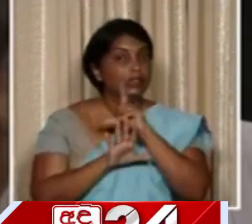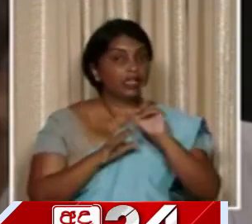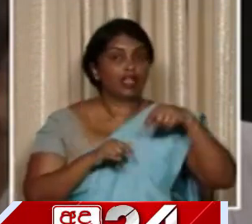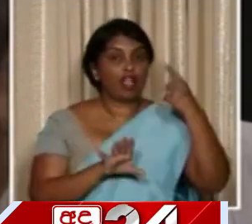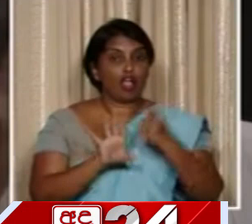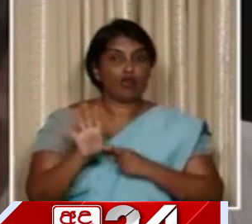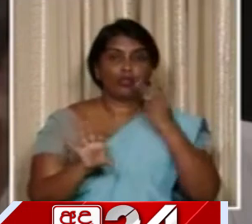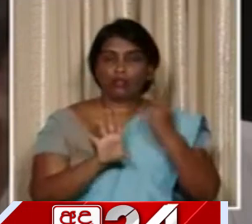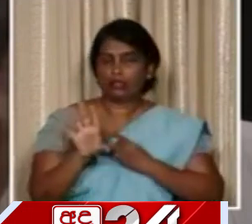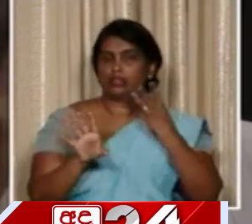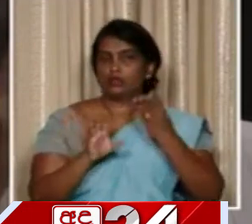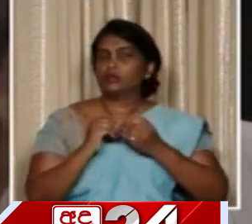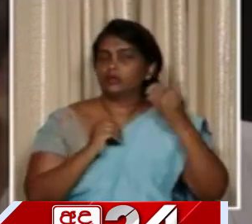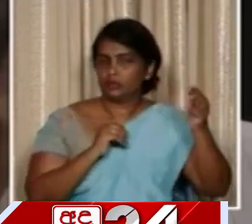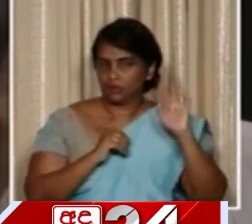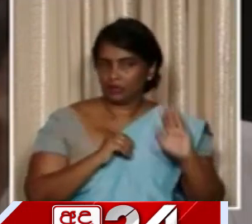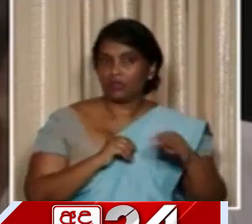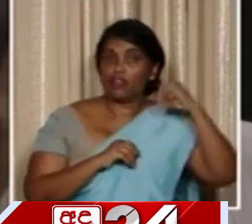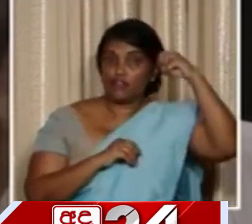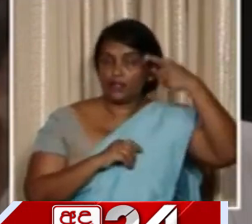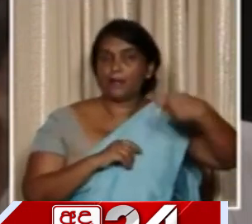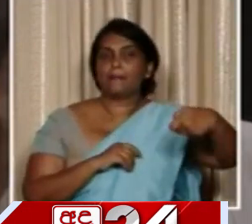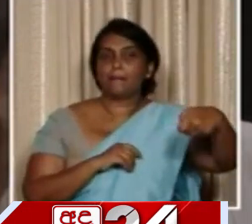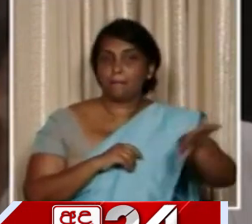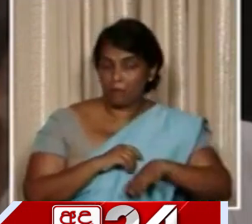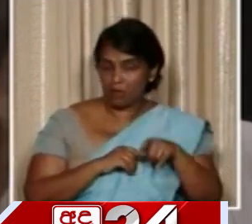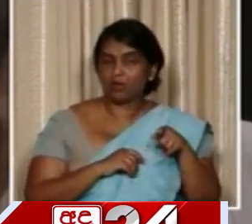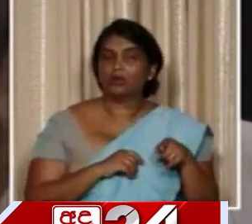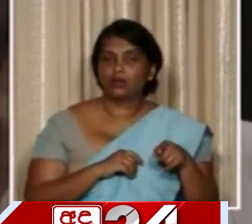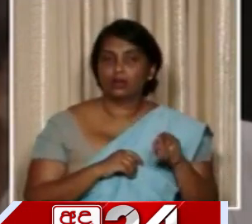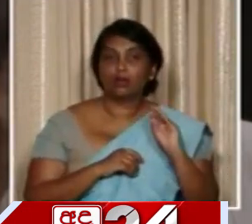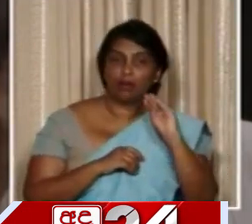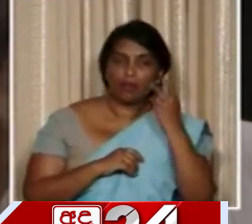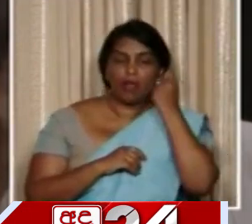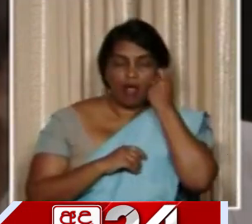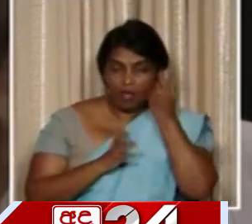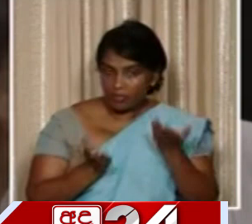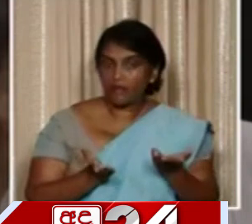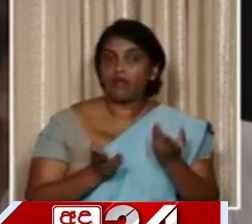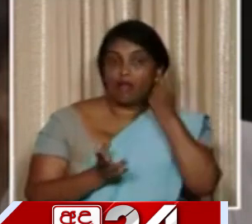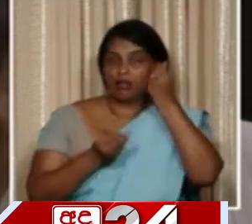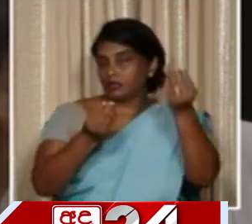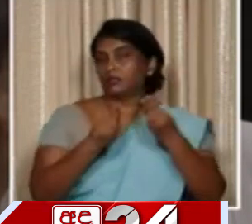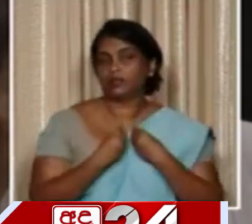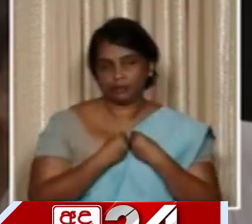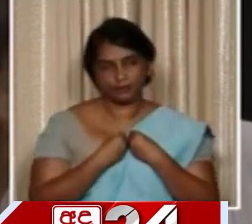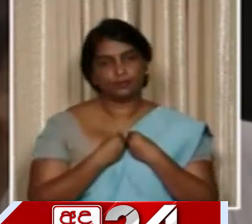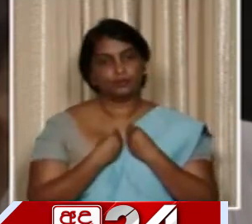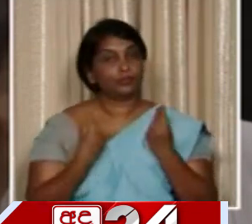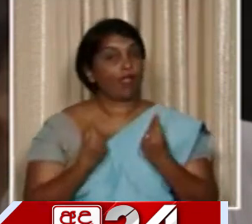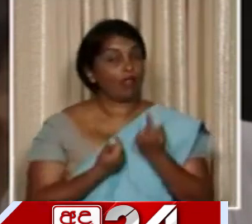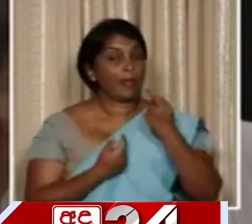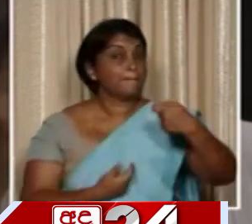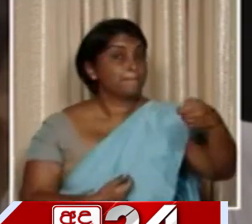අවුරුදු 1-2-3 කාලය සඳහා විදුලි මිලදී ගැනීම සඳහා යම් යෝජනාවක් තියෙනවා නම් ඒ යෝජනාව ඉදිරිපත් කරන්න කියලා. ඒක හදිසි